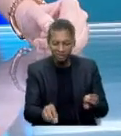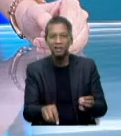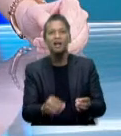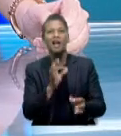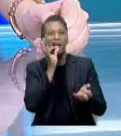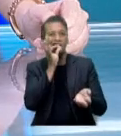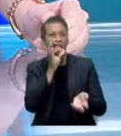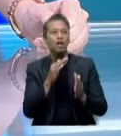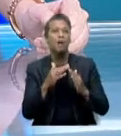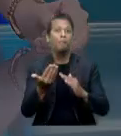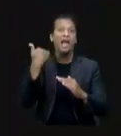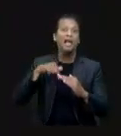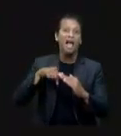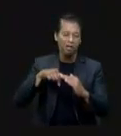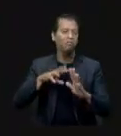belakang rumah.